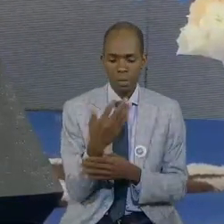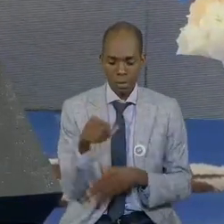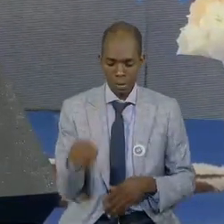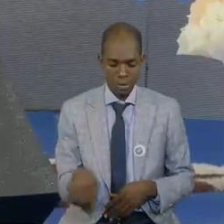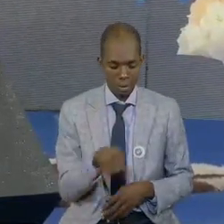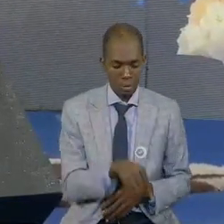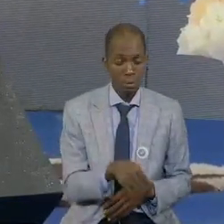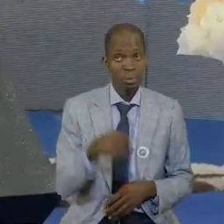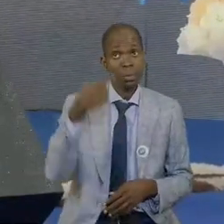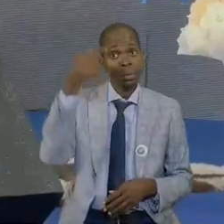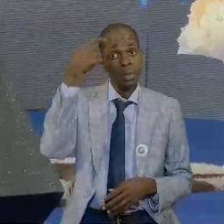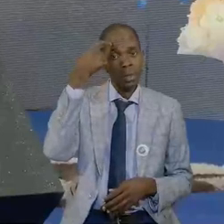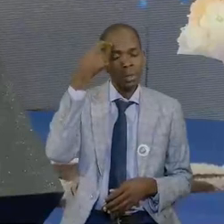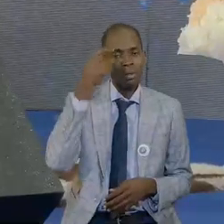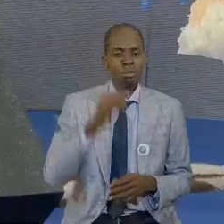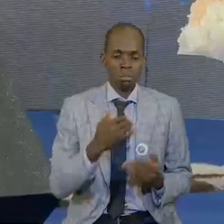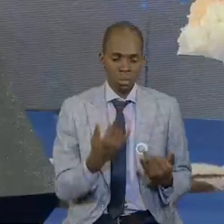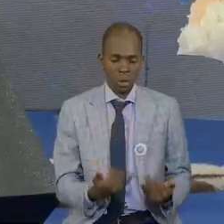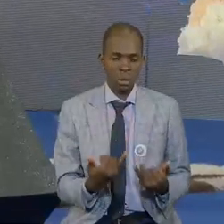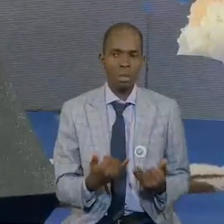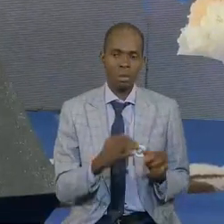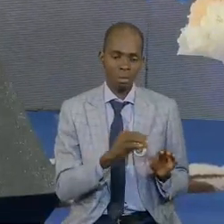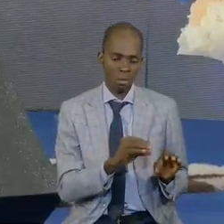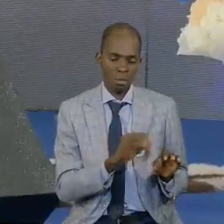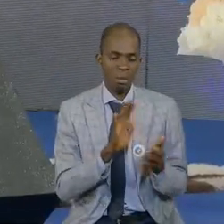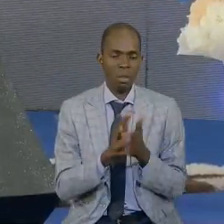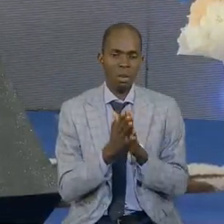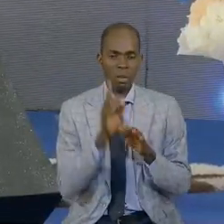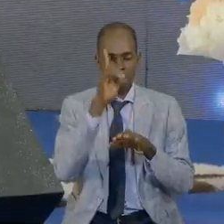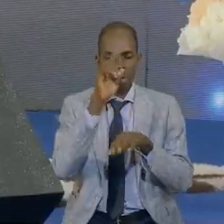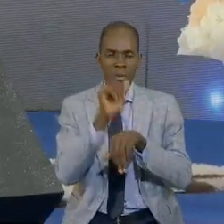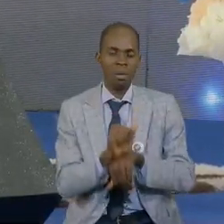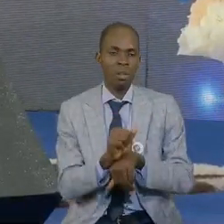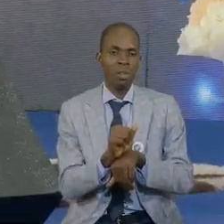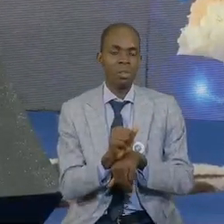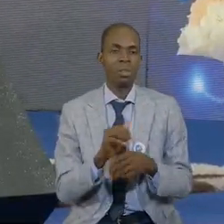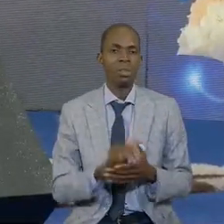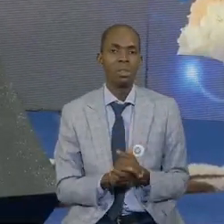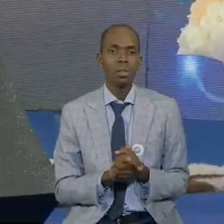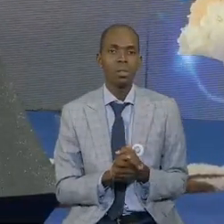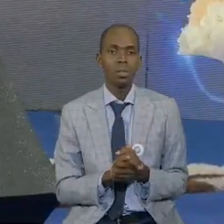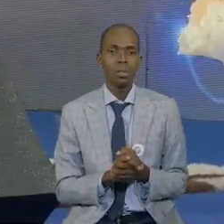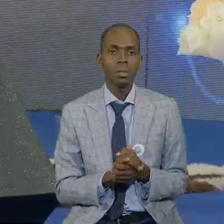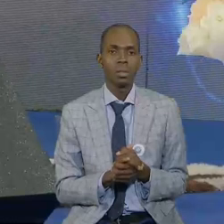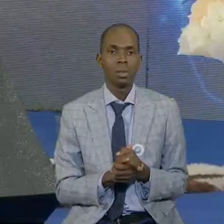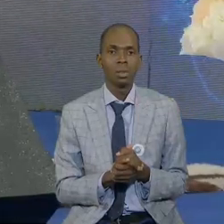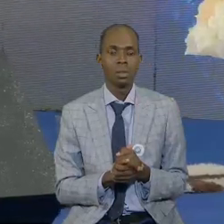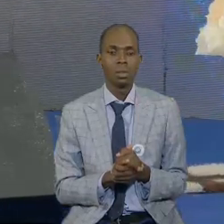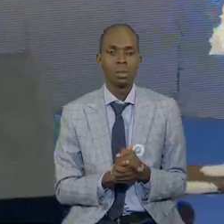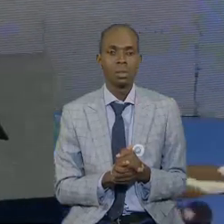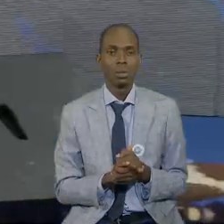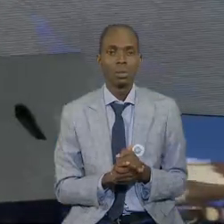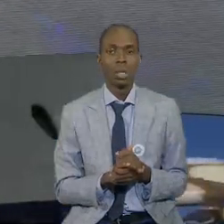mind, they already get into the habit. Vous savez, déjà nos mains, nos pieds, nos cœurs sont déjà habitués. And